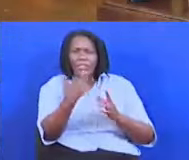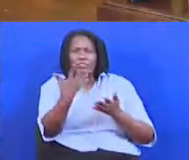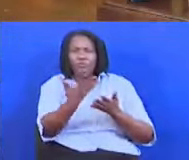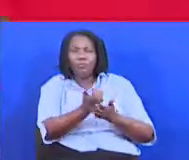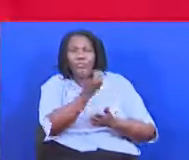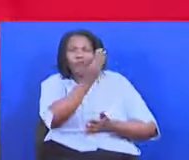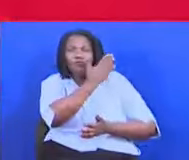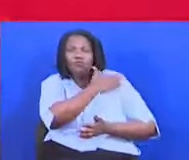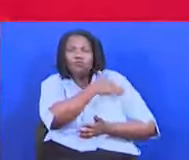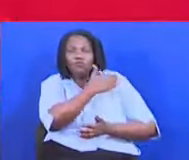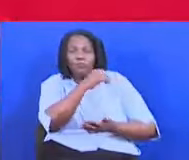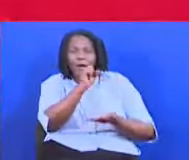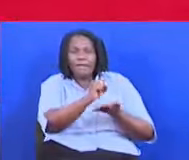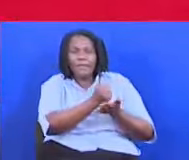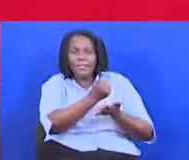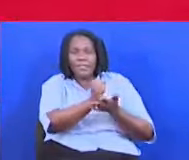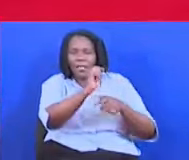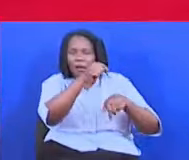Nakushukuru sana Mheshimiwa Spika.